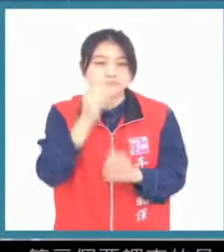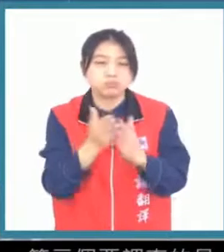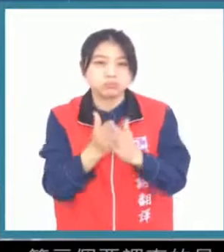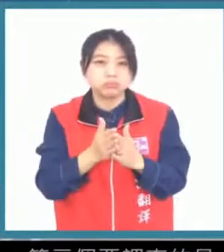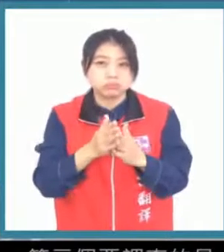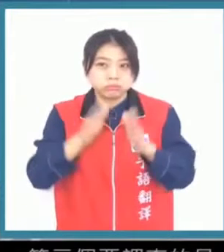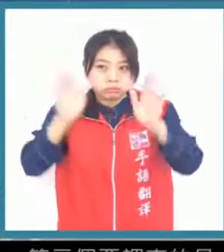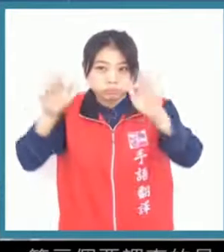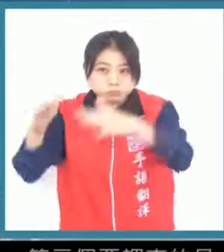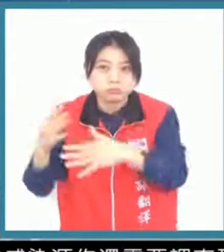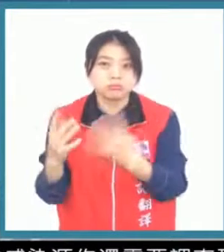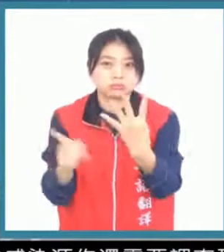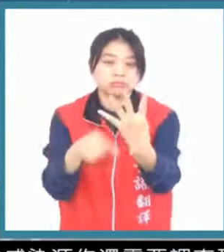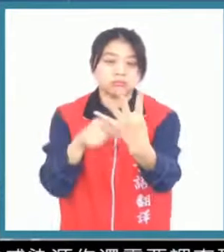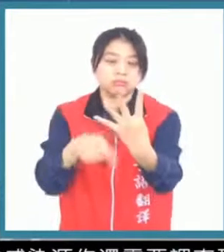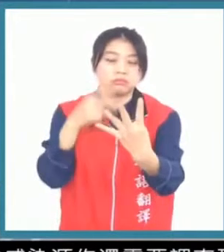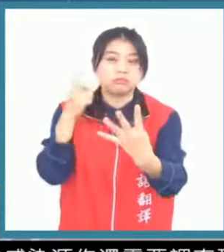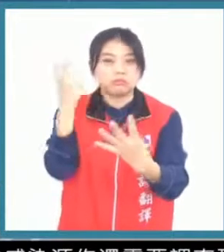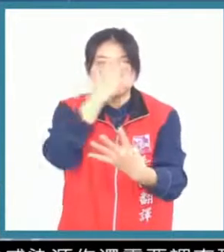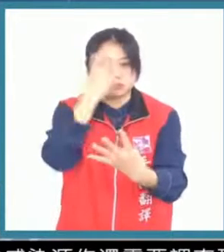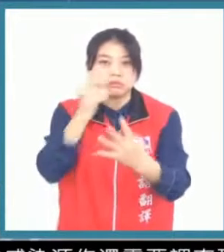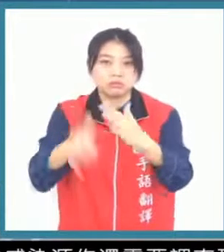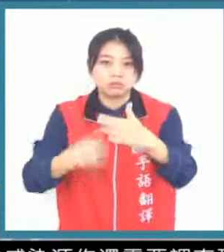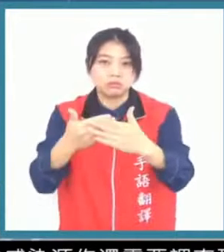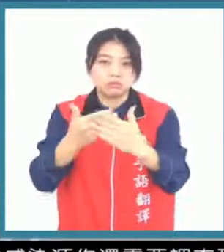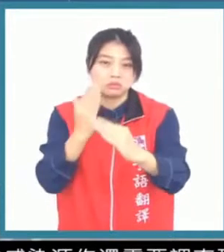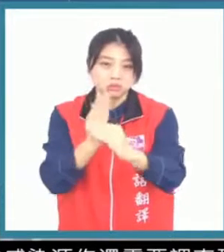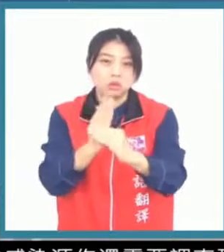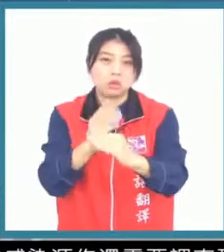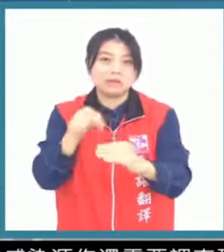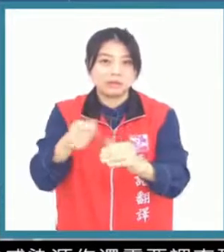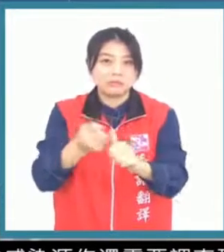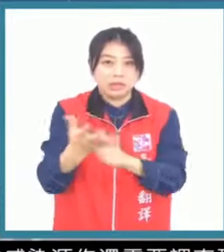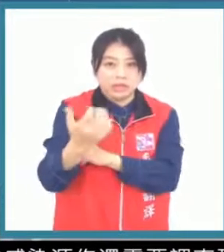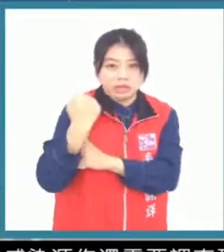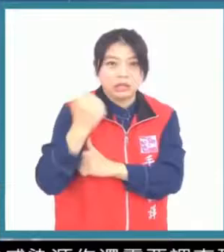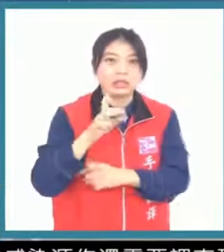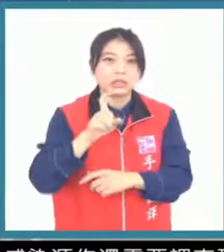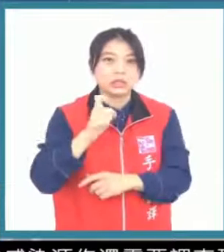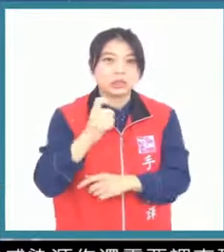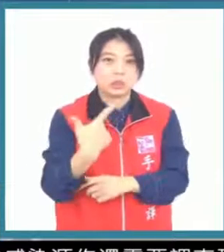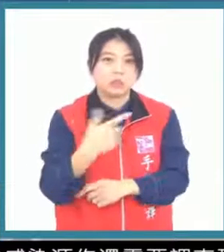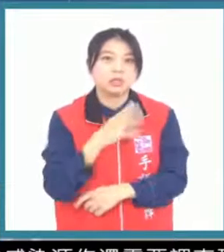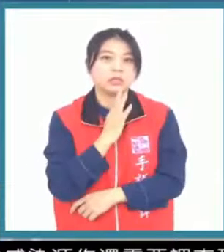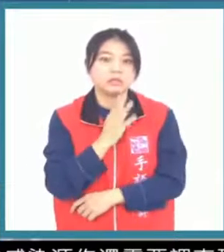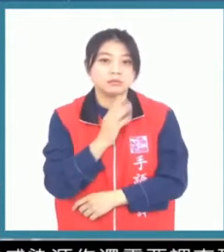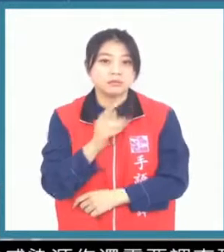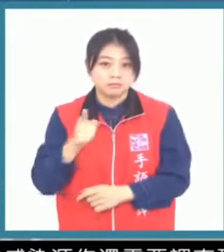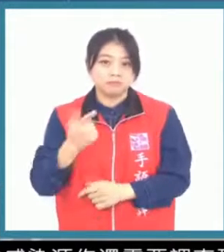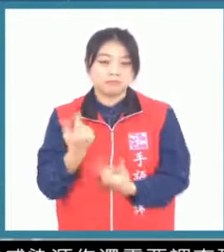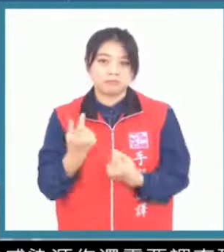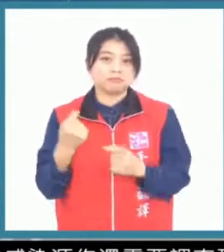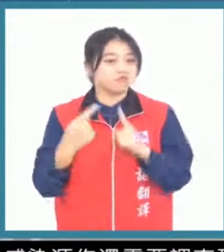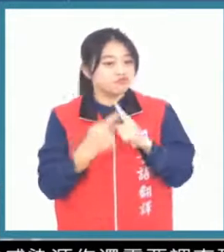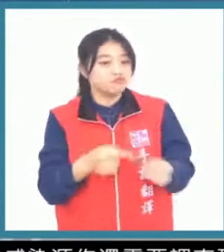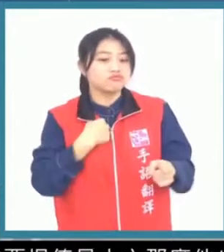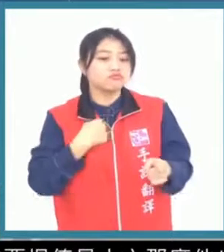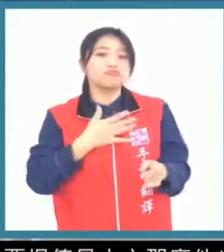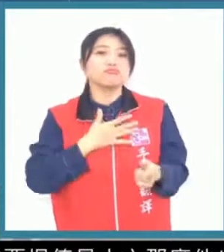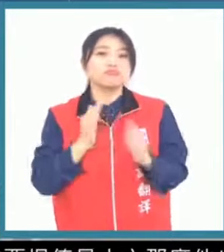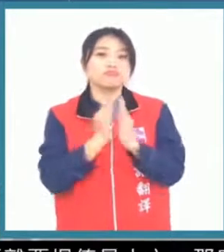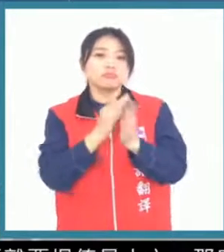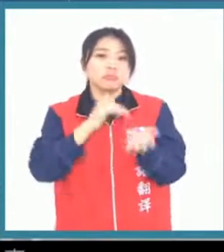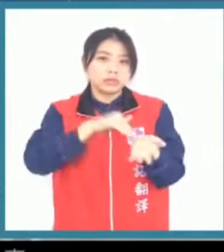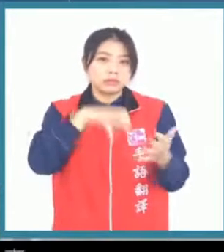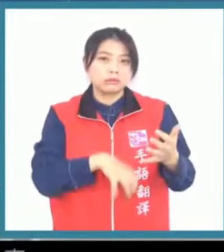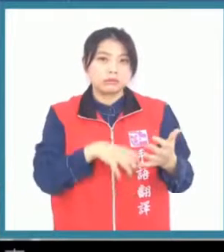4位居家隔离， CT 值是16，那么他也是在我们的医院采检出来，不过他